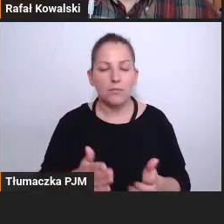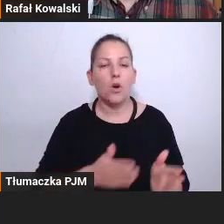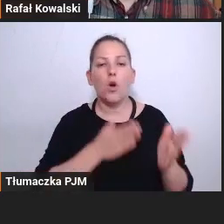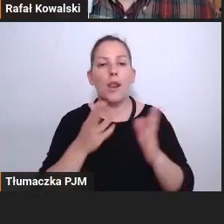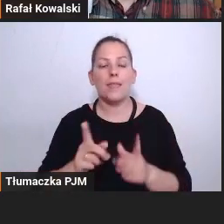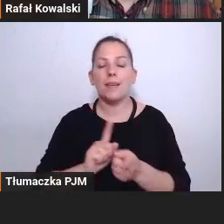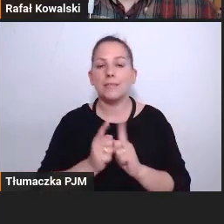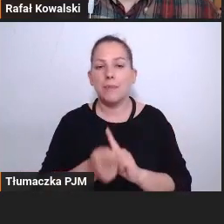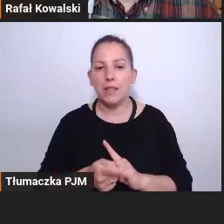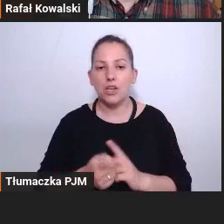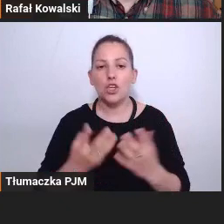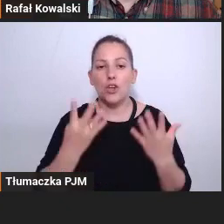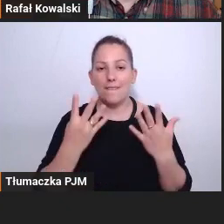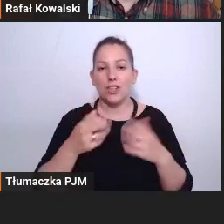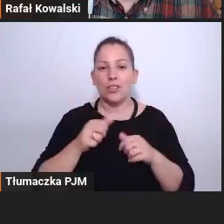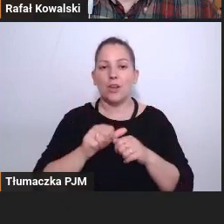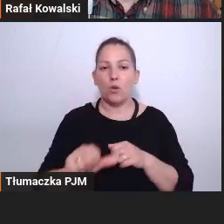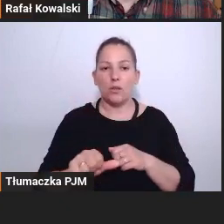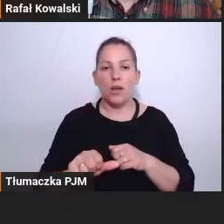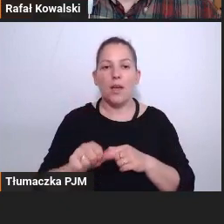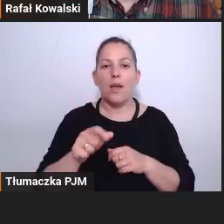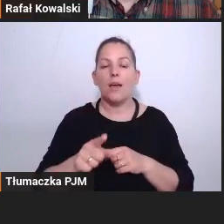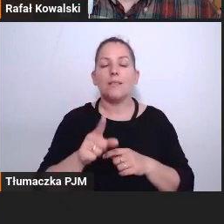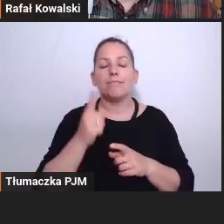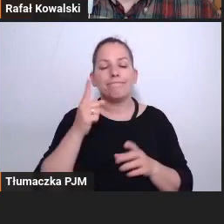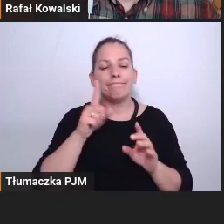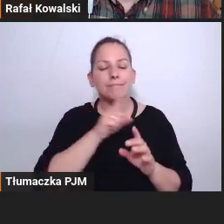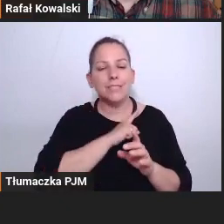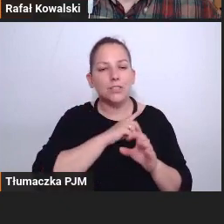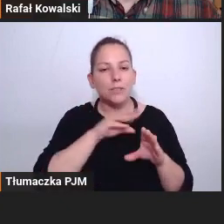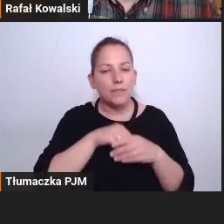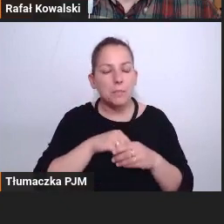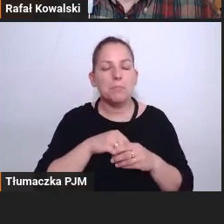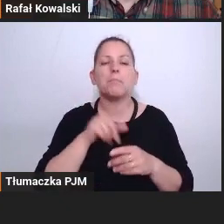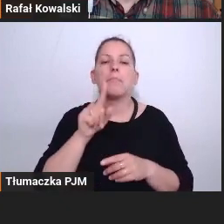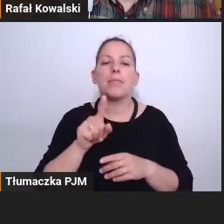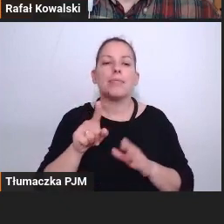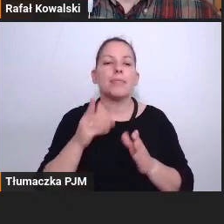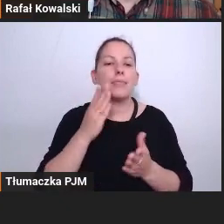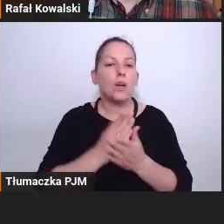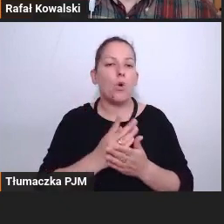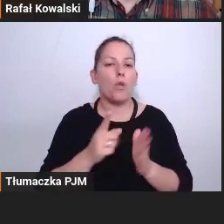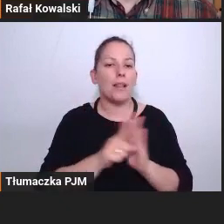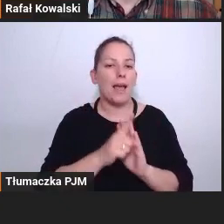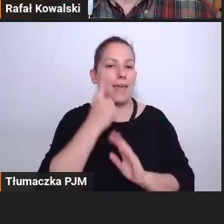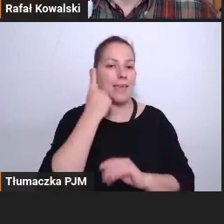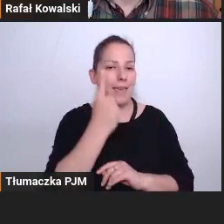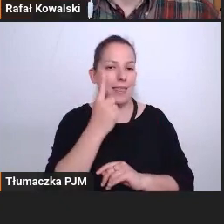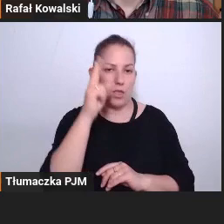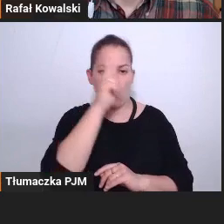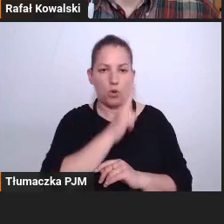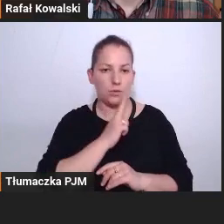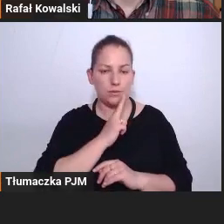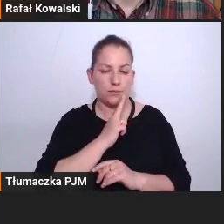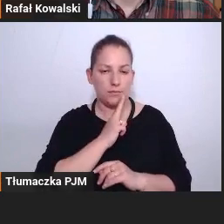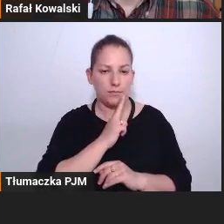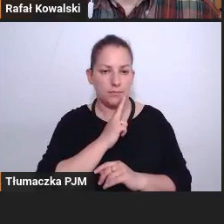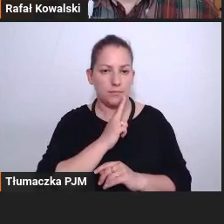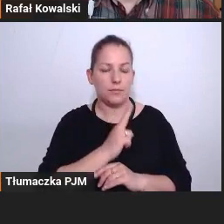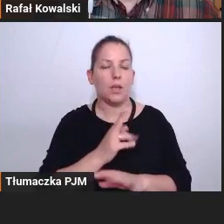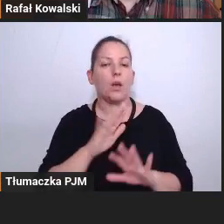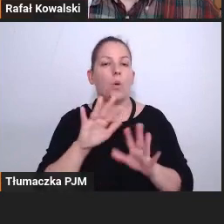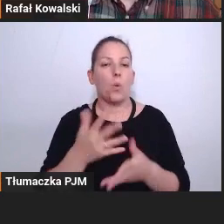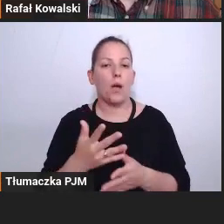zmiana, 9 tygodni jest zastrzeżonych wyłącznie dla jednego rodzica. Co to oznacza? To oznacza,